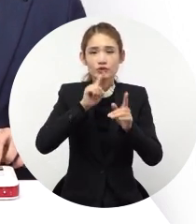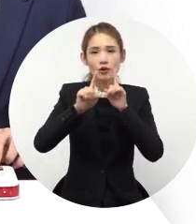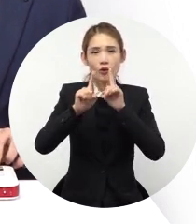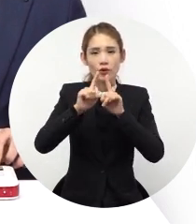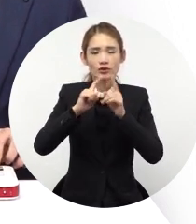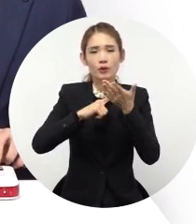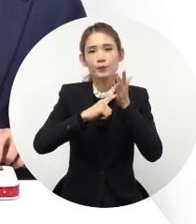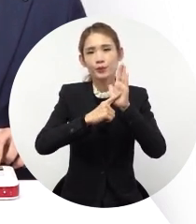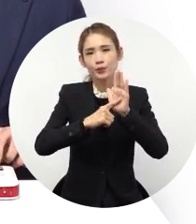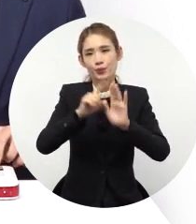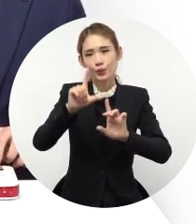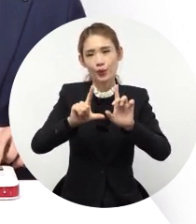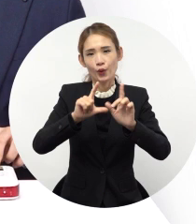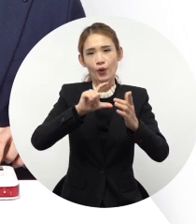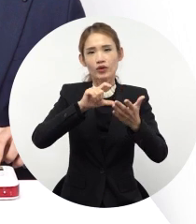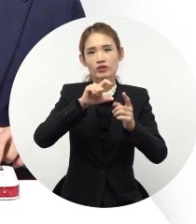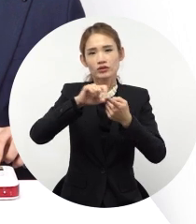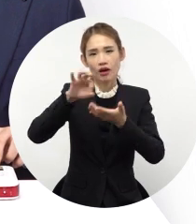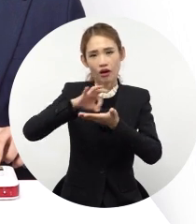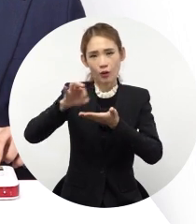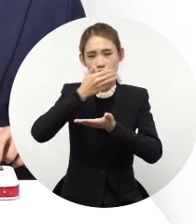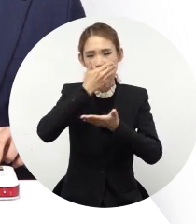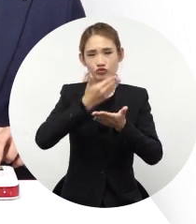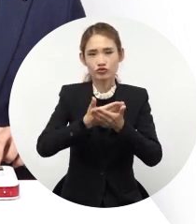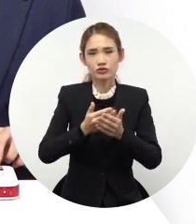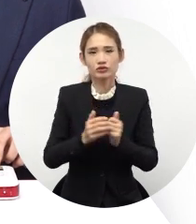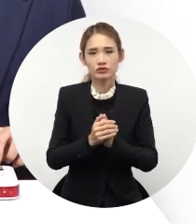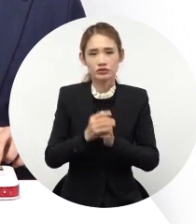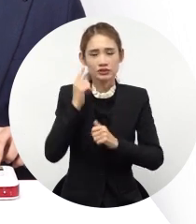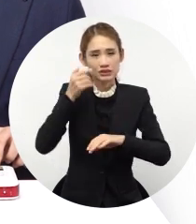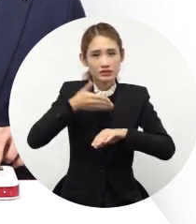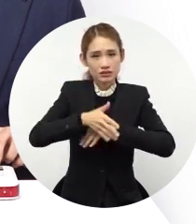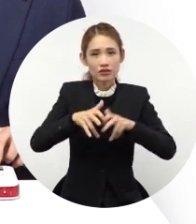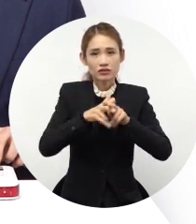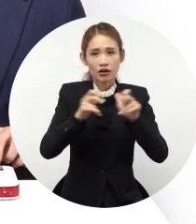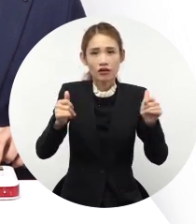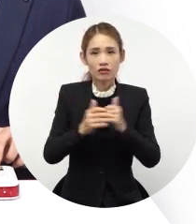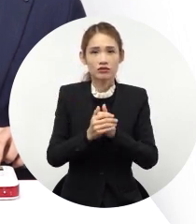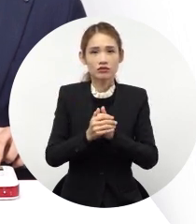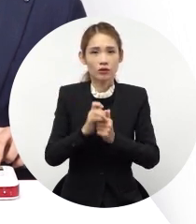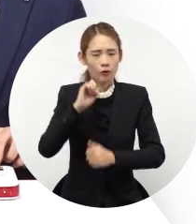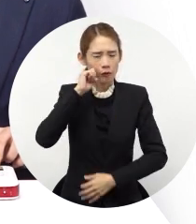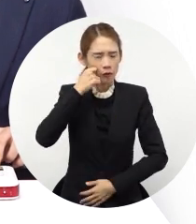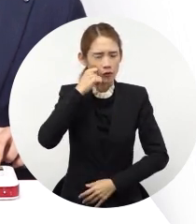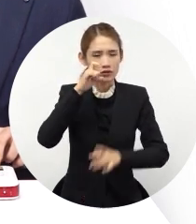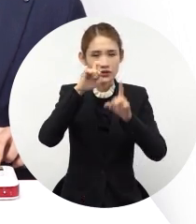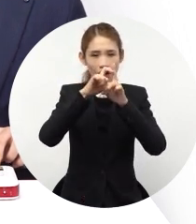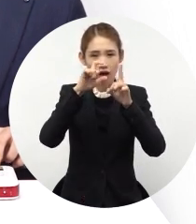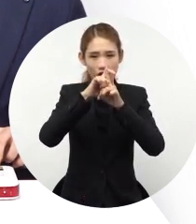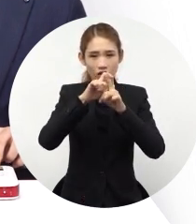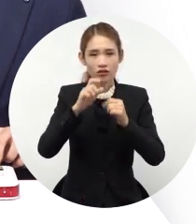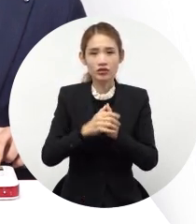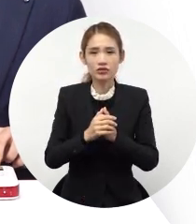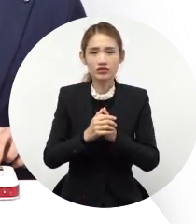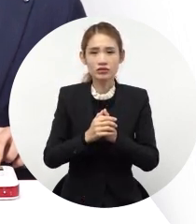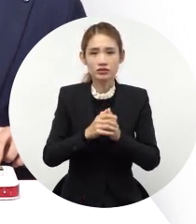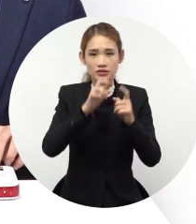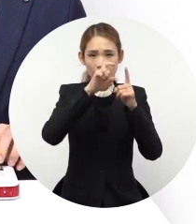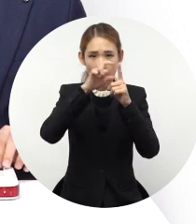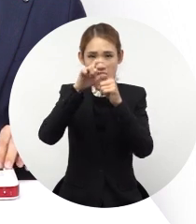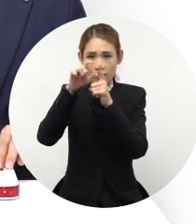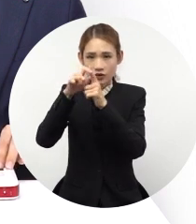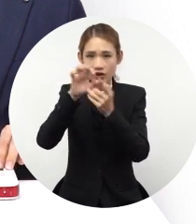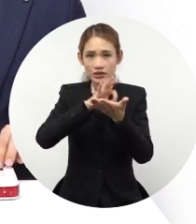언어와 표현을 사용하는 것이 매우 중요합니다. 지적장애 당사자에게 굉장히 어려운 언어는 그 단어에